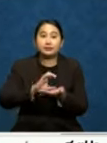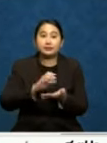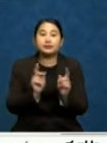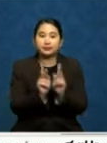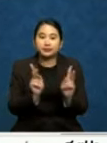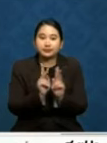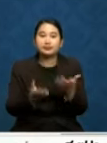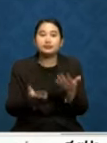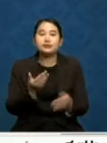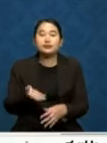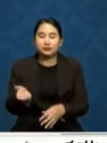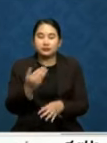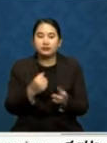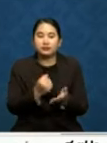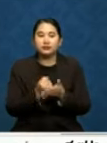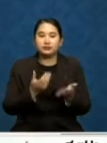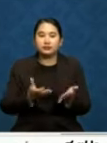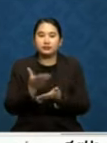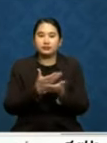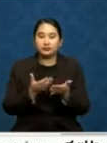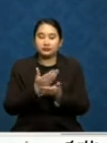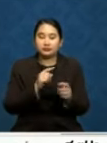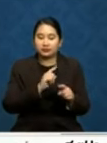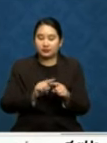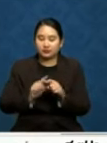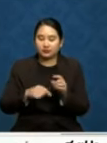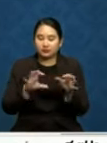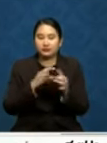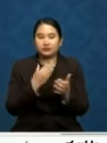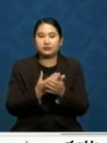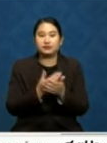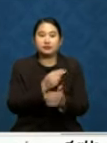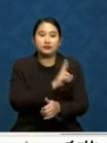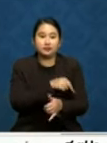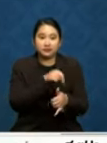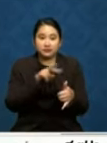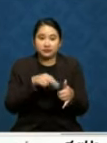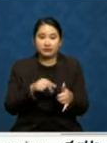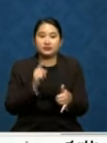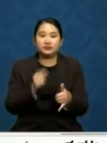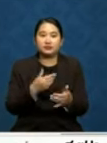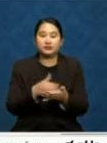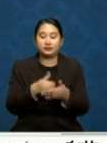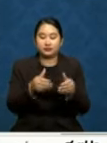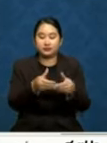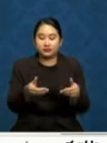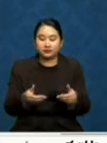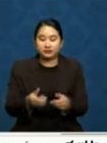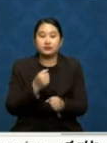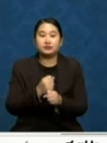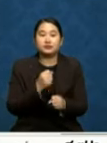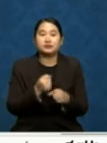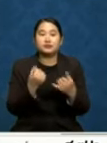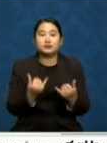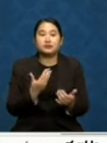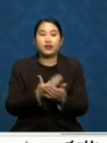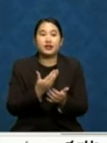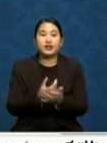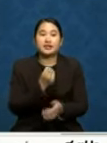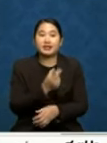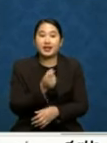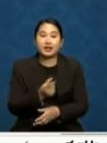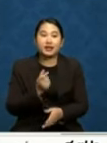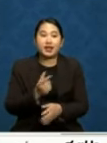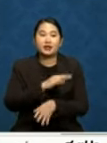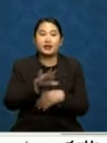ผู้มีอำนาจในกองทุนเนี่ยได้ช่วยพิจารณาโดยเฉพาะในเรื่องของค่ารักษาพยาบาลเพราะจริงแล้วในรายงานฉบับนี้เนี่ยนะครับรายจ่ายทั้งหมดเนี่ยที่เ